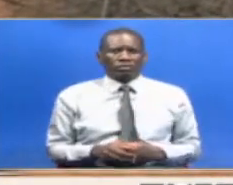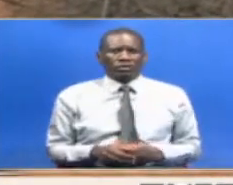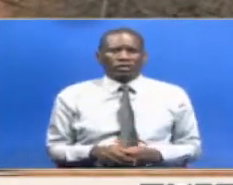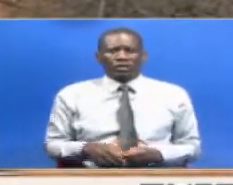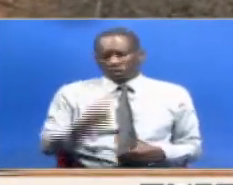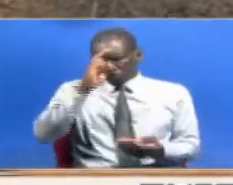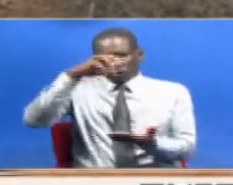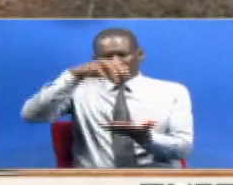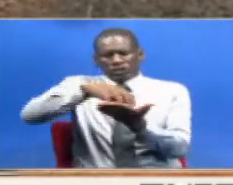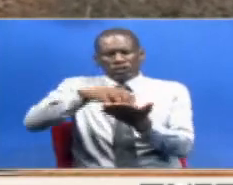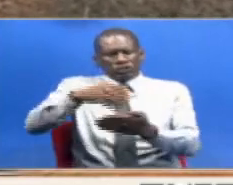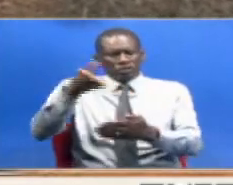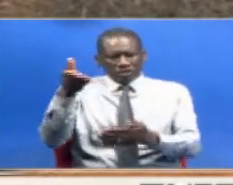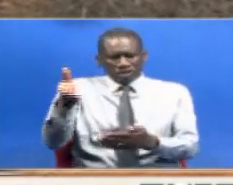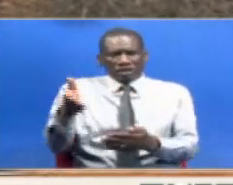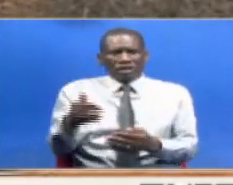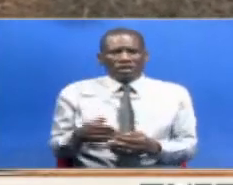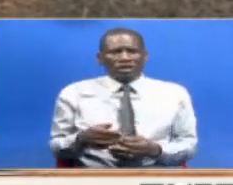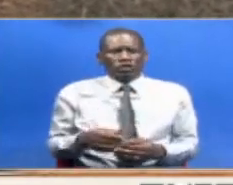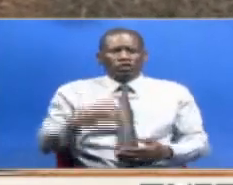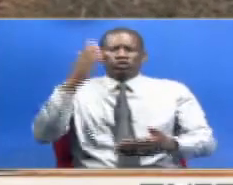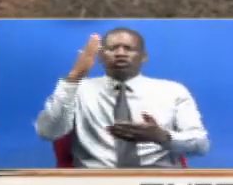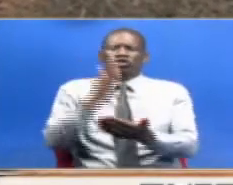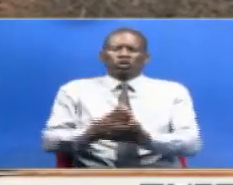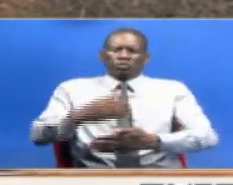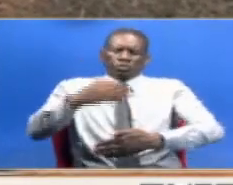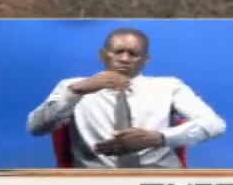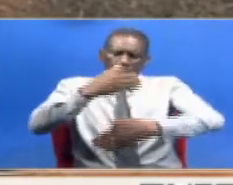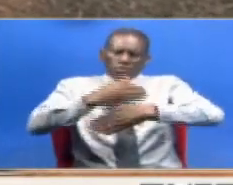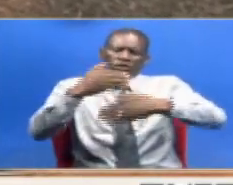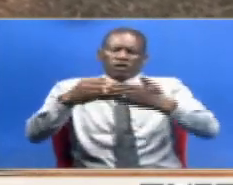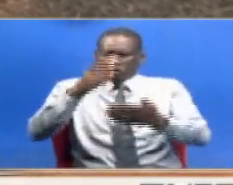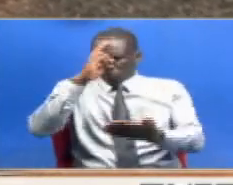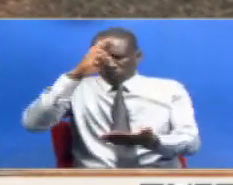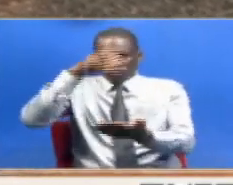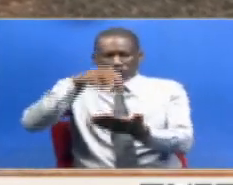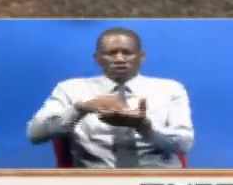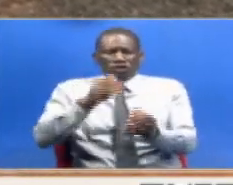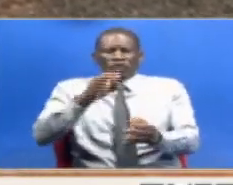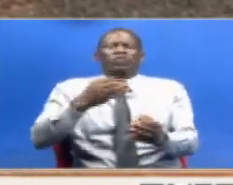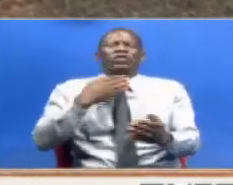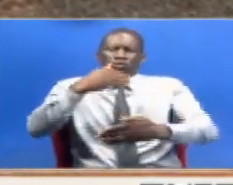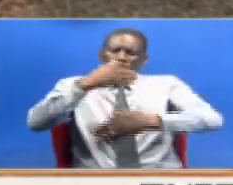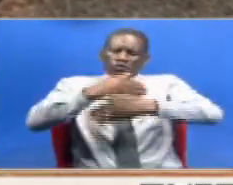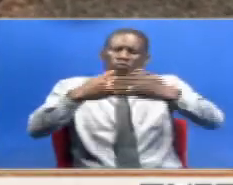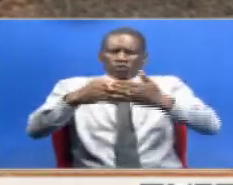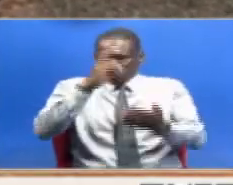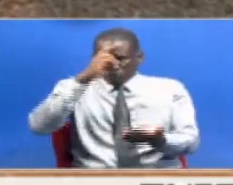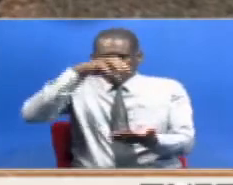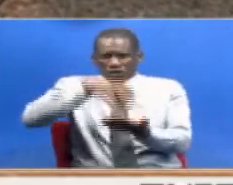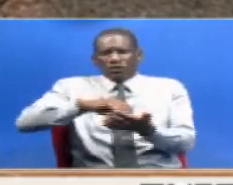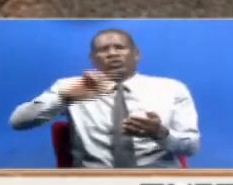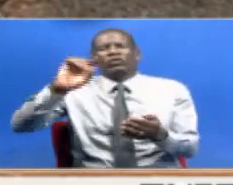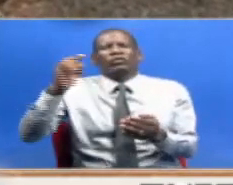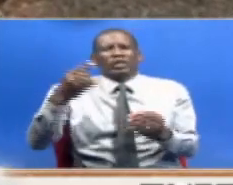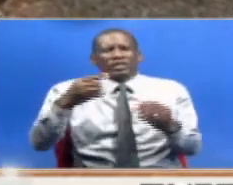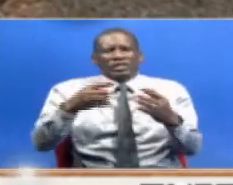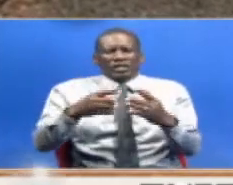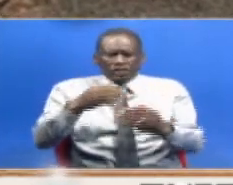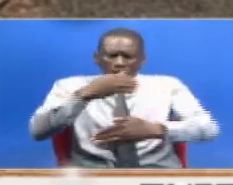station, police station isimamishwe. Kama ni kujenga, kwanza wajenge